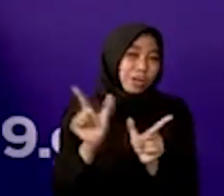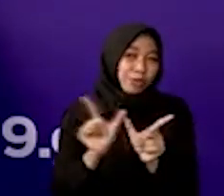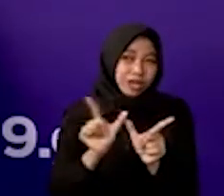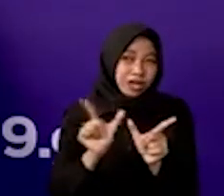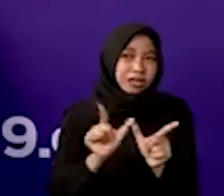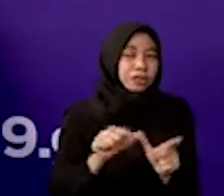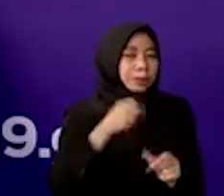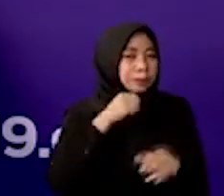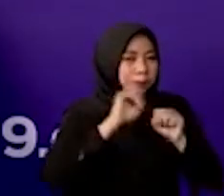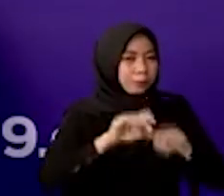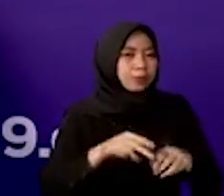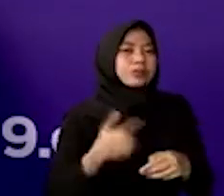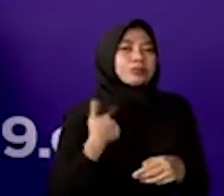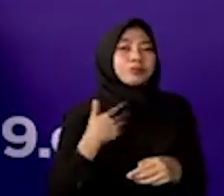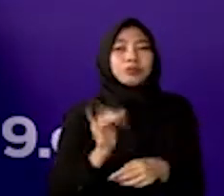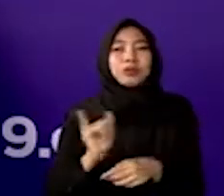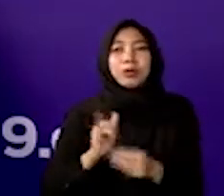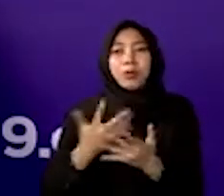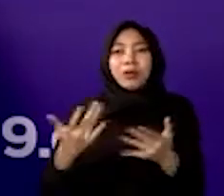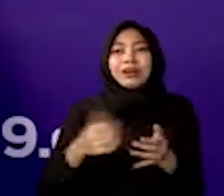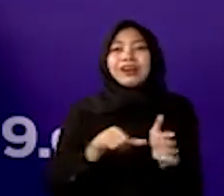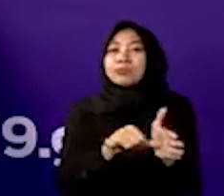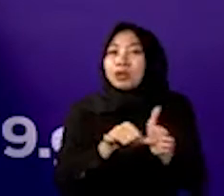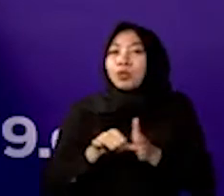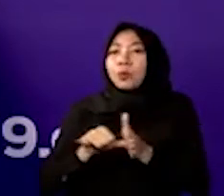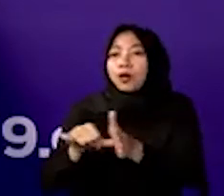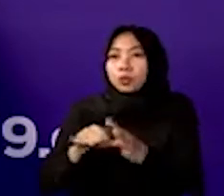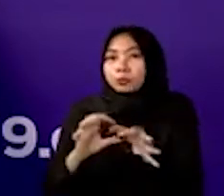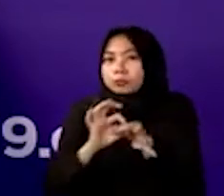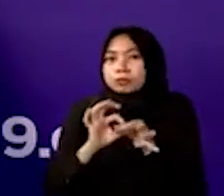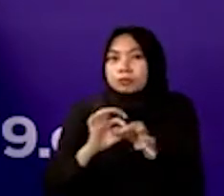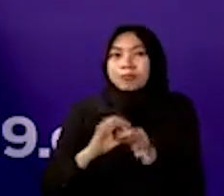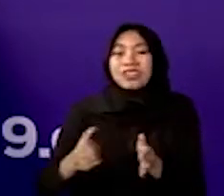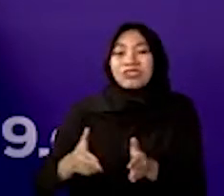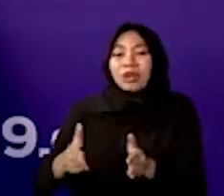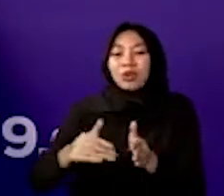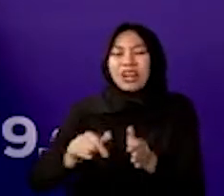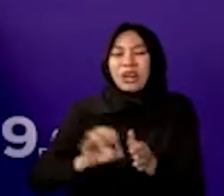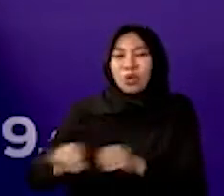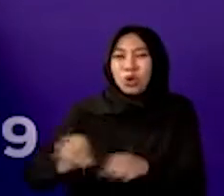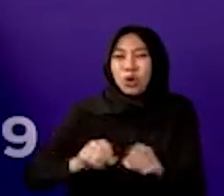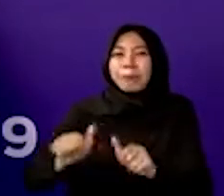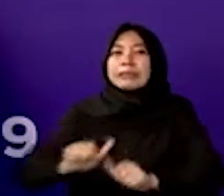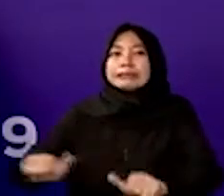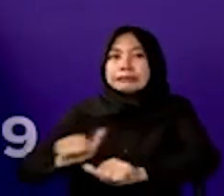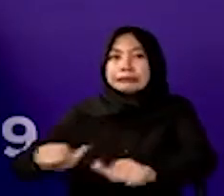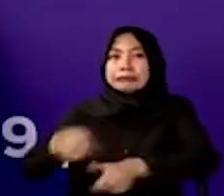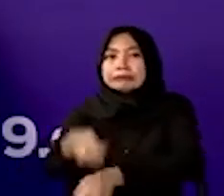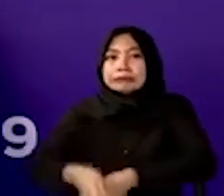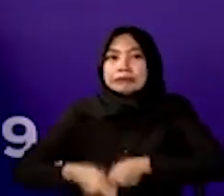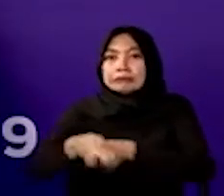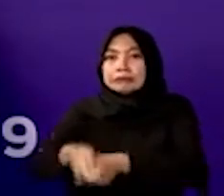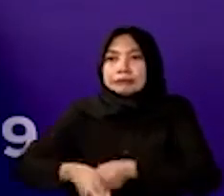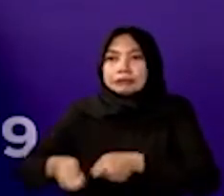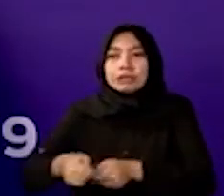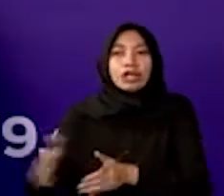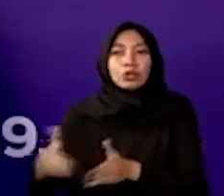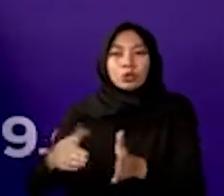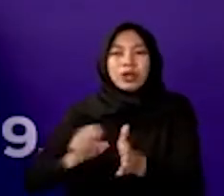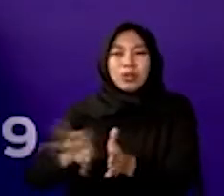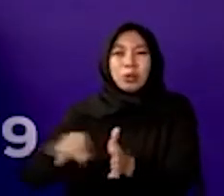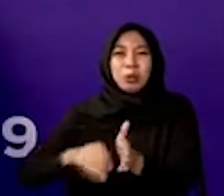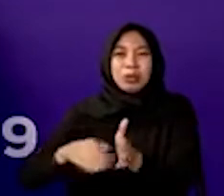mau bekerja gotongroyong membersihkan semua saluraninase selokan kemudian sungai-sungai kecil yang